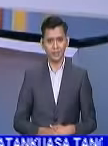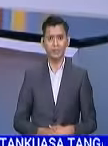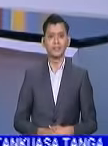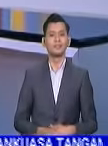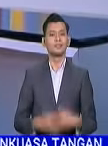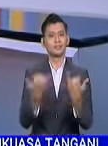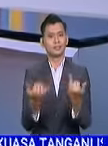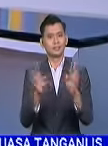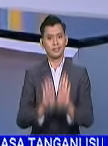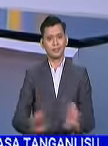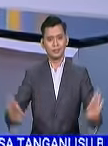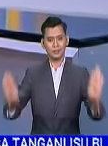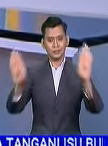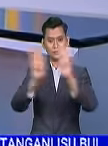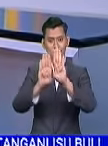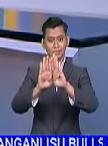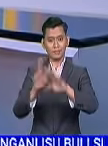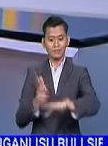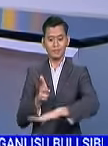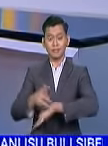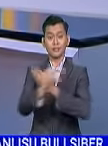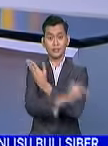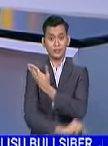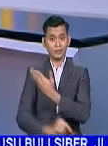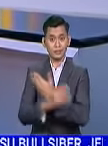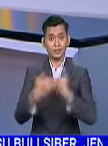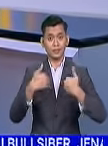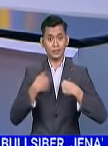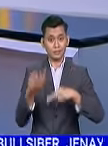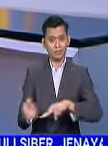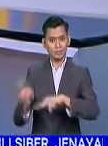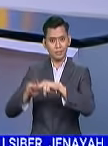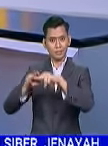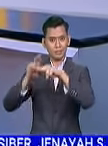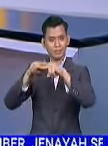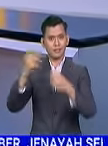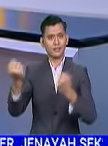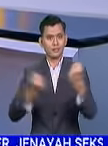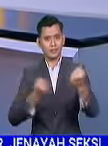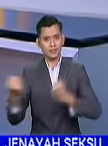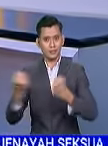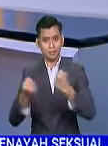Baik, lagi perkembangan pergerakan rentas negeri. Dilaporkan terdapat peningkatan kenderaan masuk ke